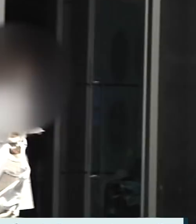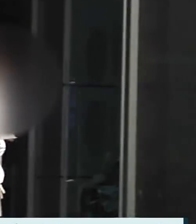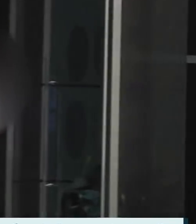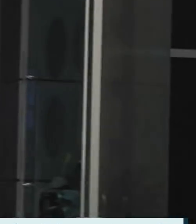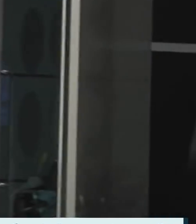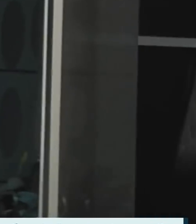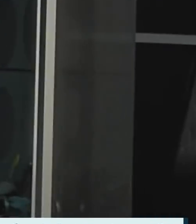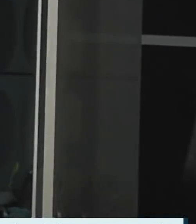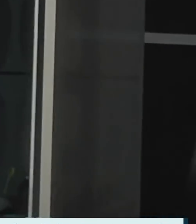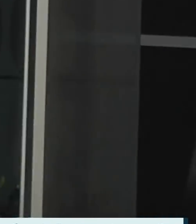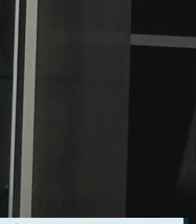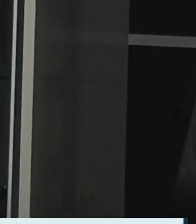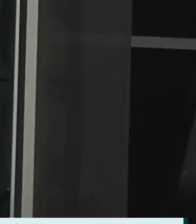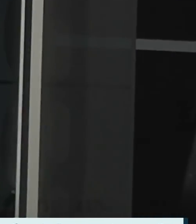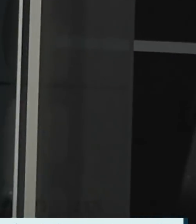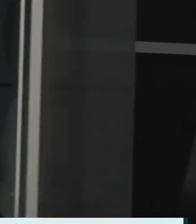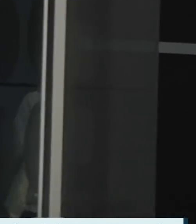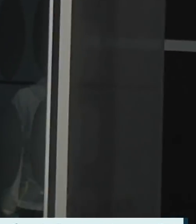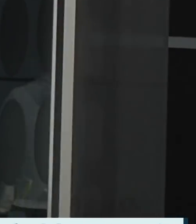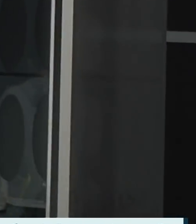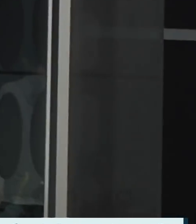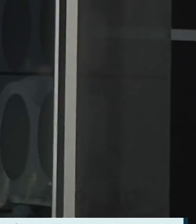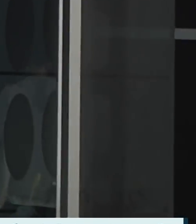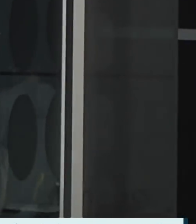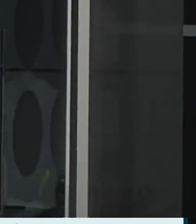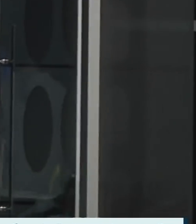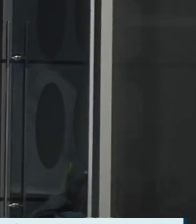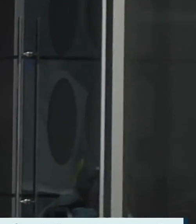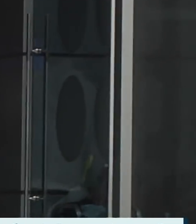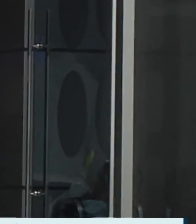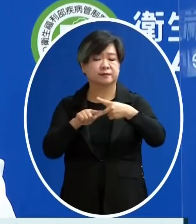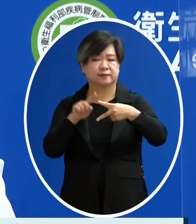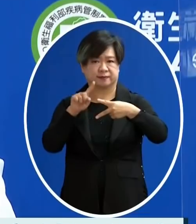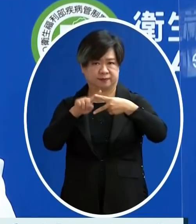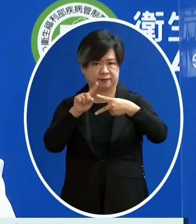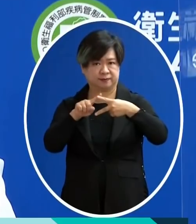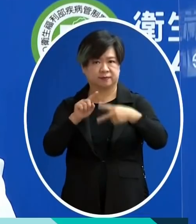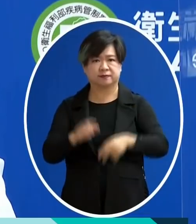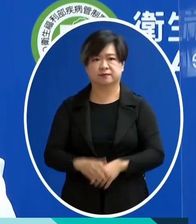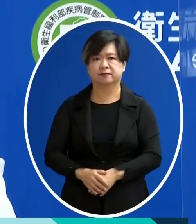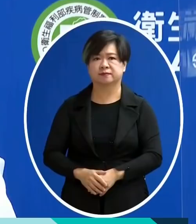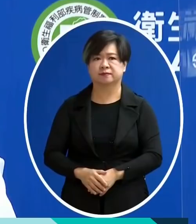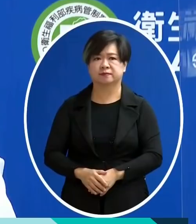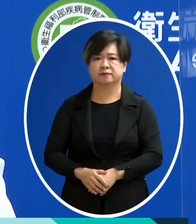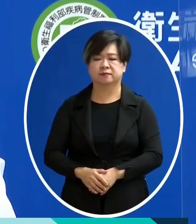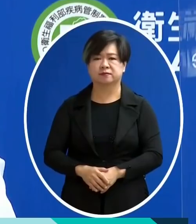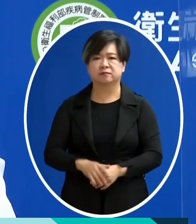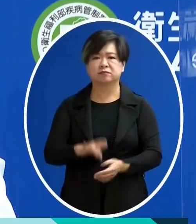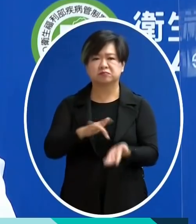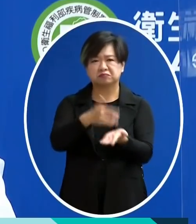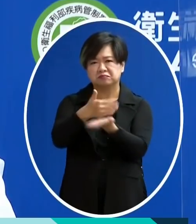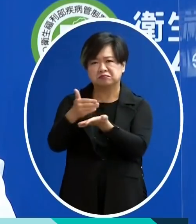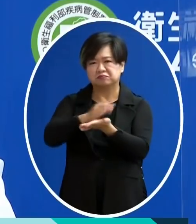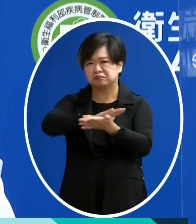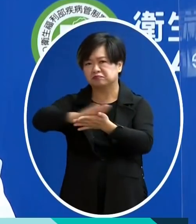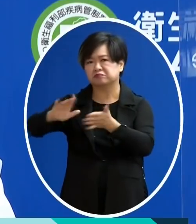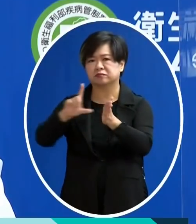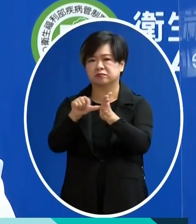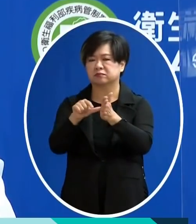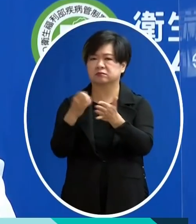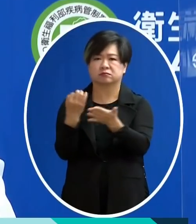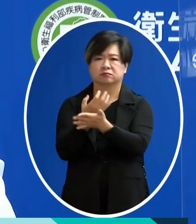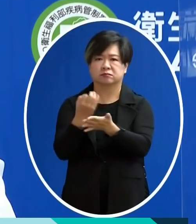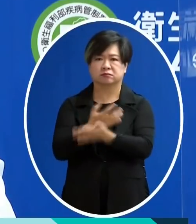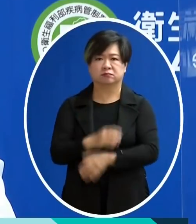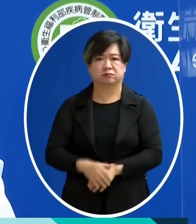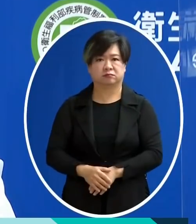会成为防疫漏洞，更担心之后得冒着风险恢复上班。 它里面新效时间不足，好，那这个